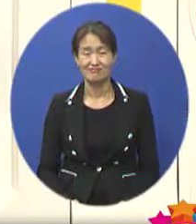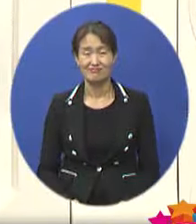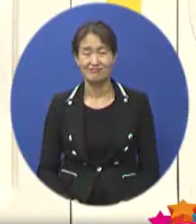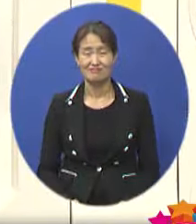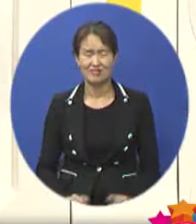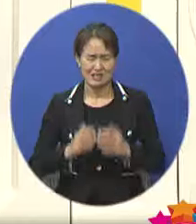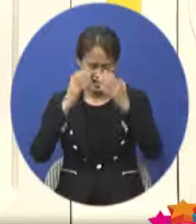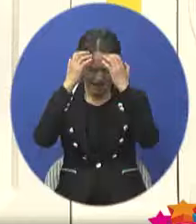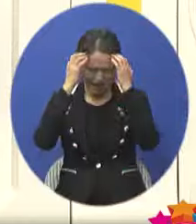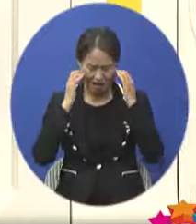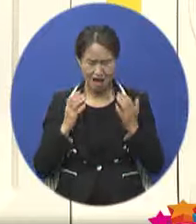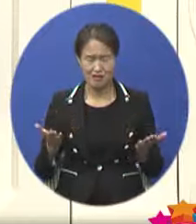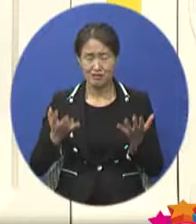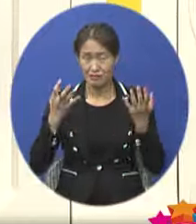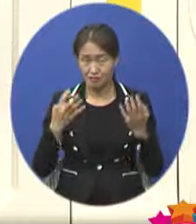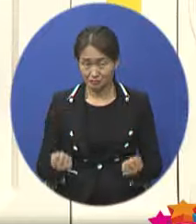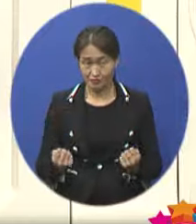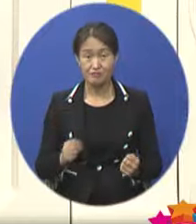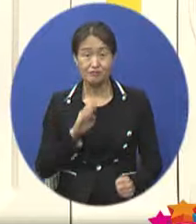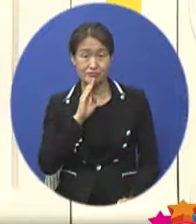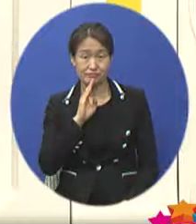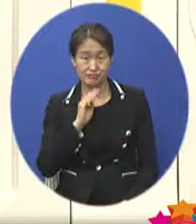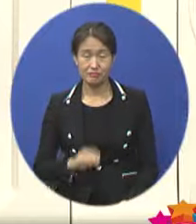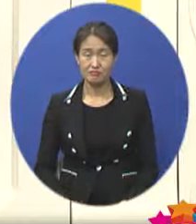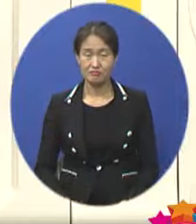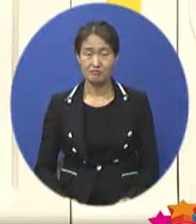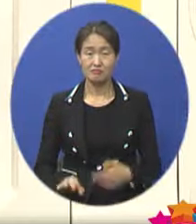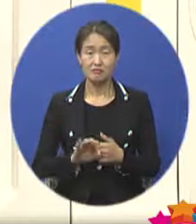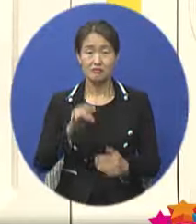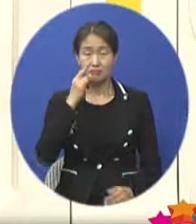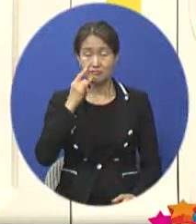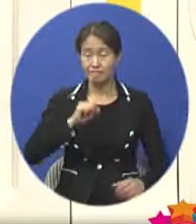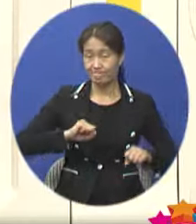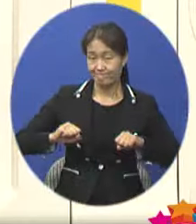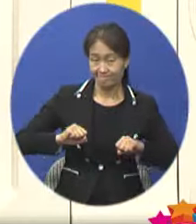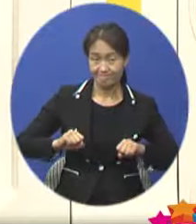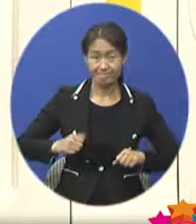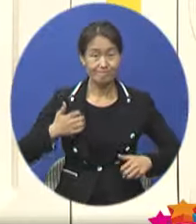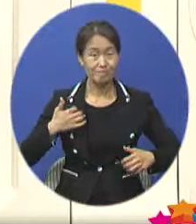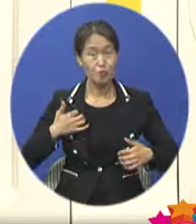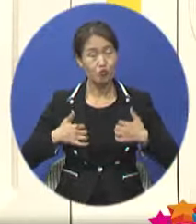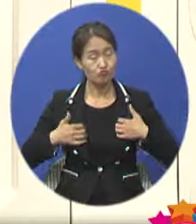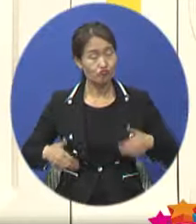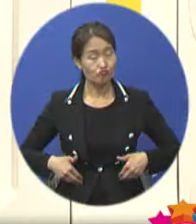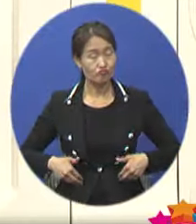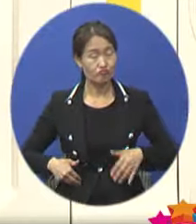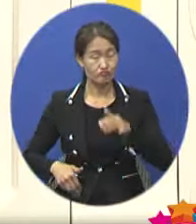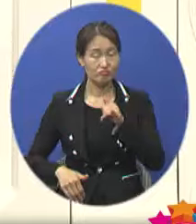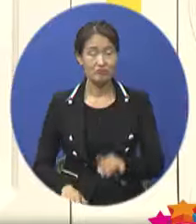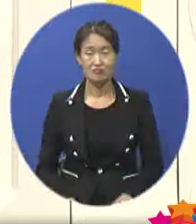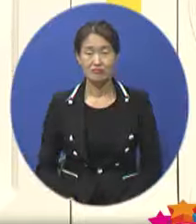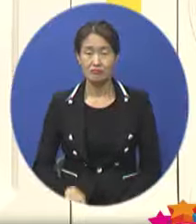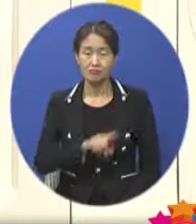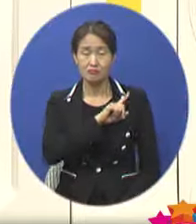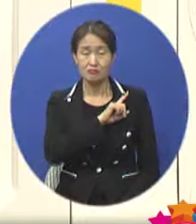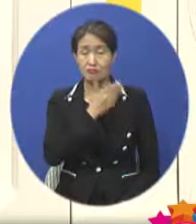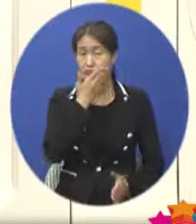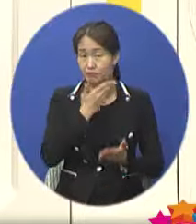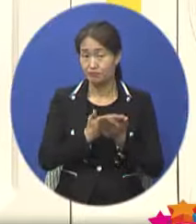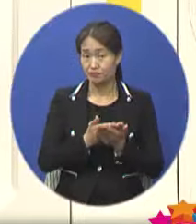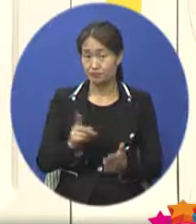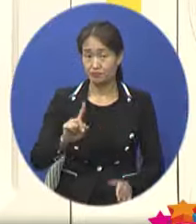좀 덥고 일도 많고 그럴 때는 좀 네. 이렇게 우리 어머니도 좀 활력소가 좀 필요할 것 같아요. 활력소는 어떻게 가장 중요하냐? 어떻게